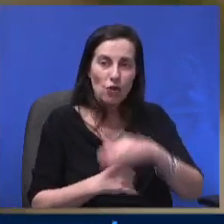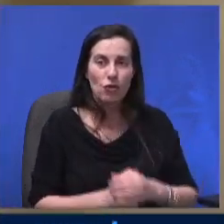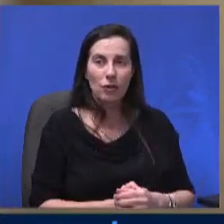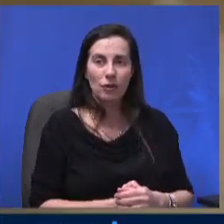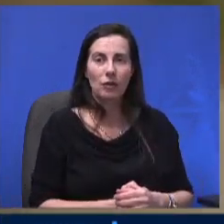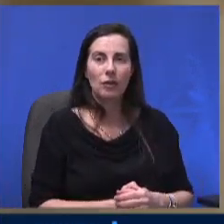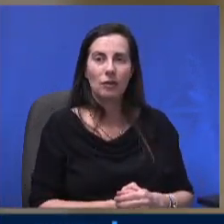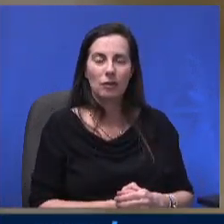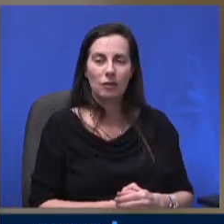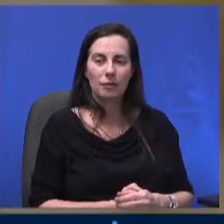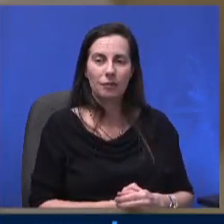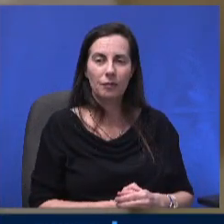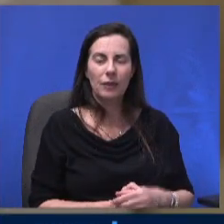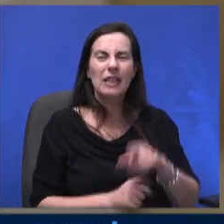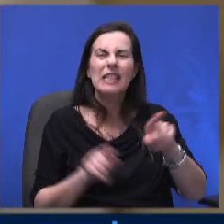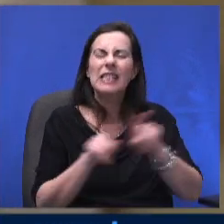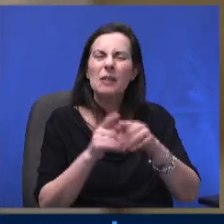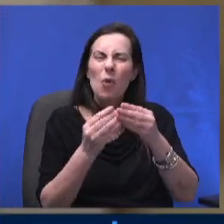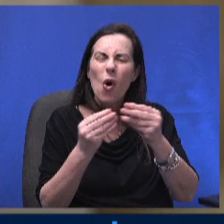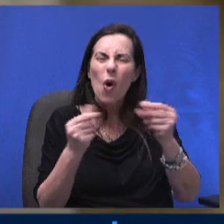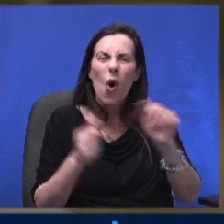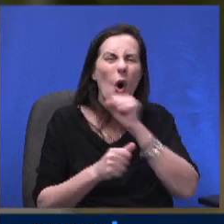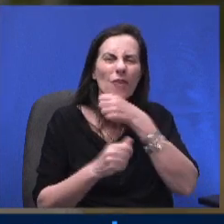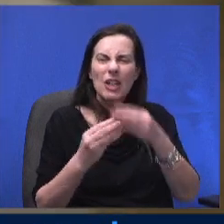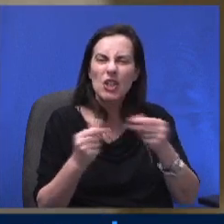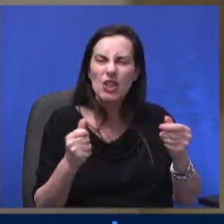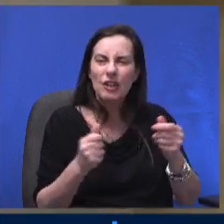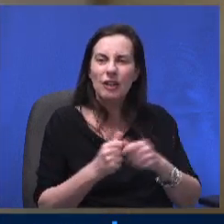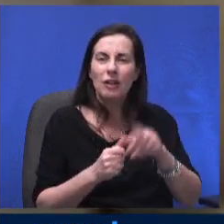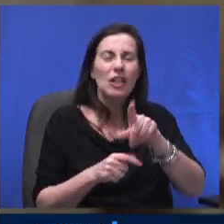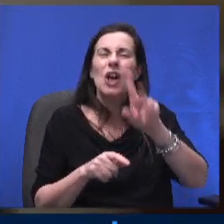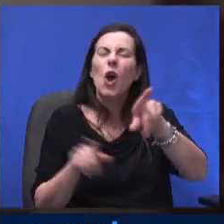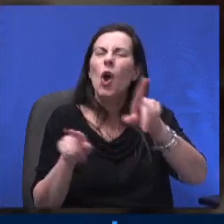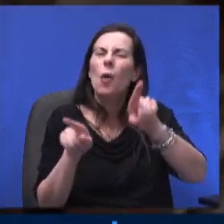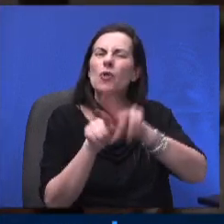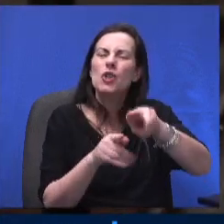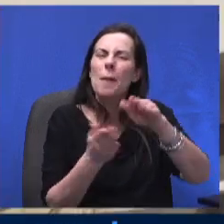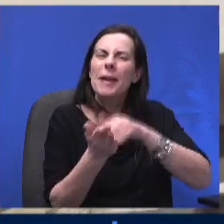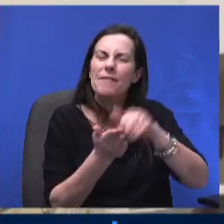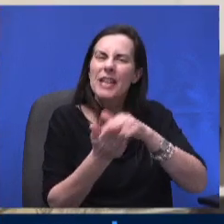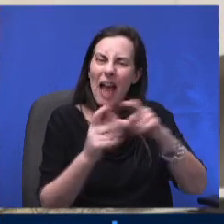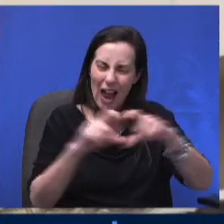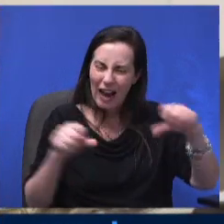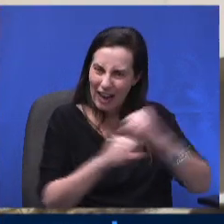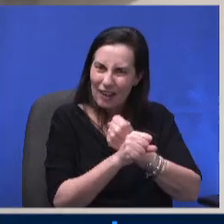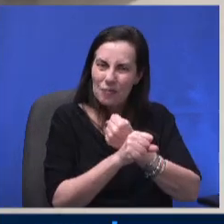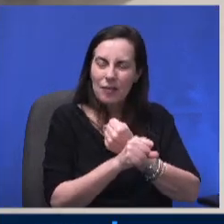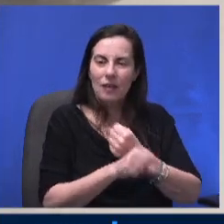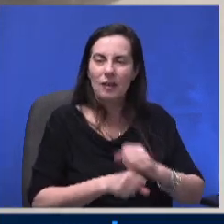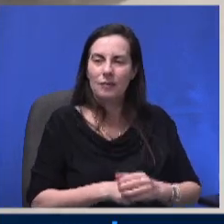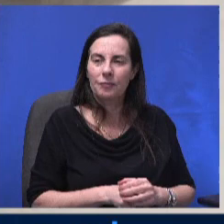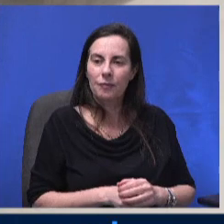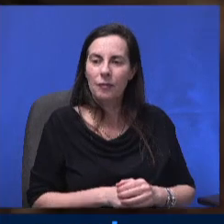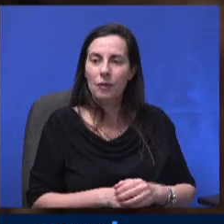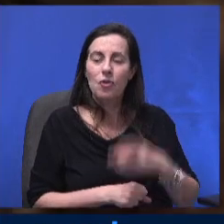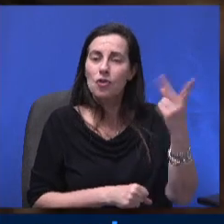זה סוג של עובש, עובש אכיל, כמו שיש בגבינות, כמו שיש בהרבה דברים שאנחנו אוכלים. נטע וסתיו, זוג תל